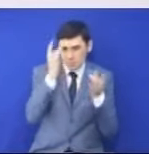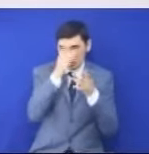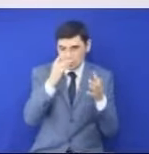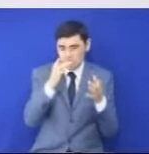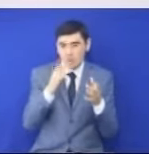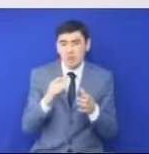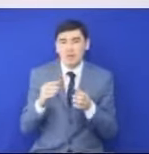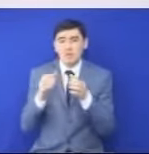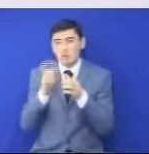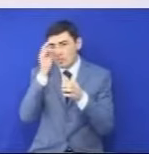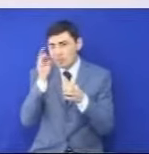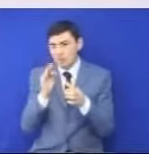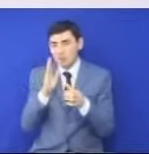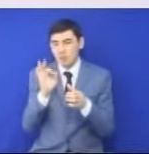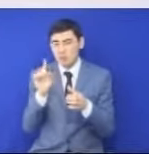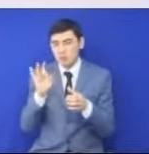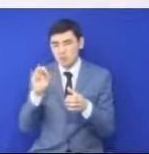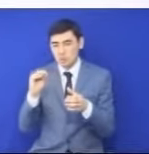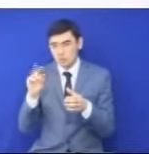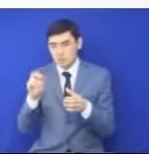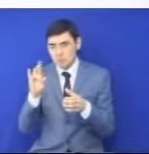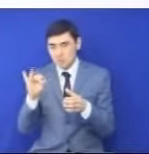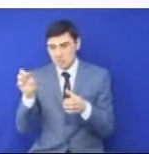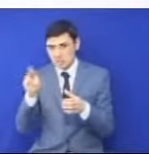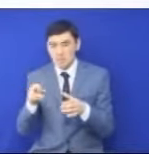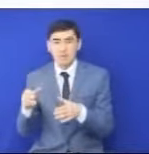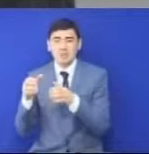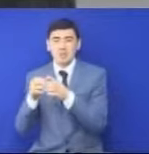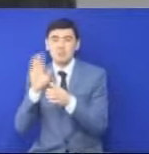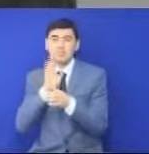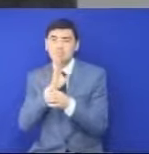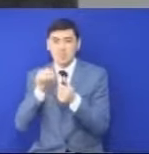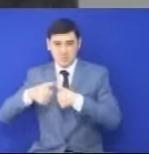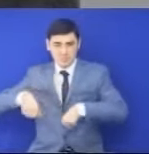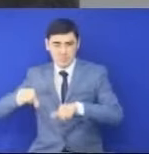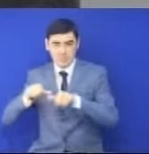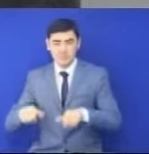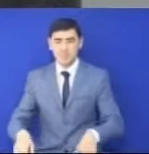«Возрождение», а также городской совет матерей. Подробности в следующем сюжете.